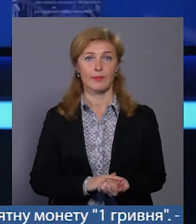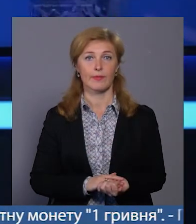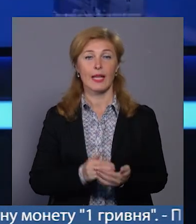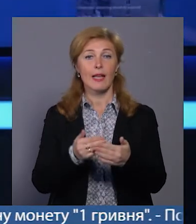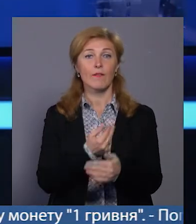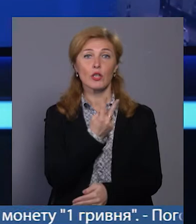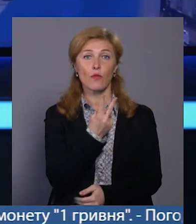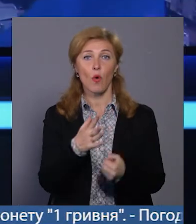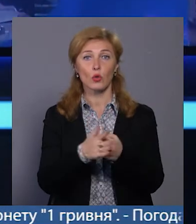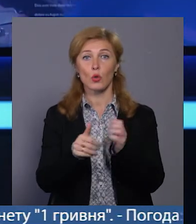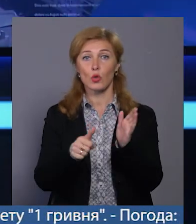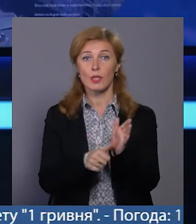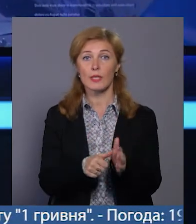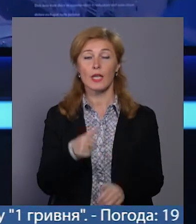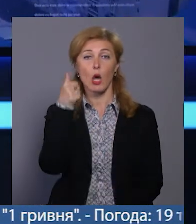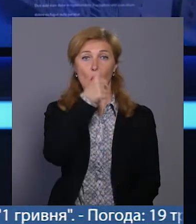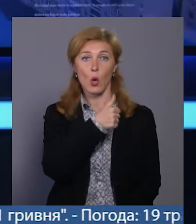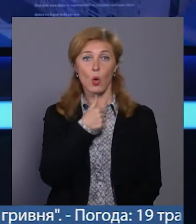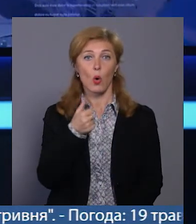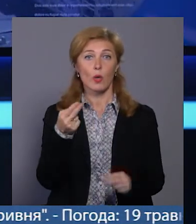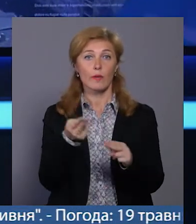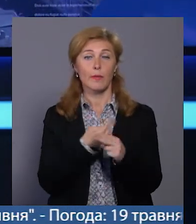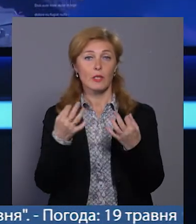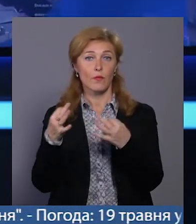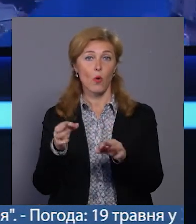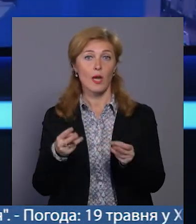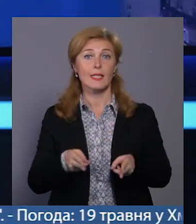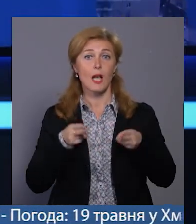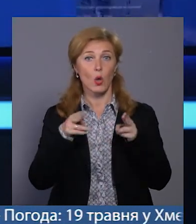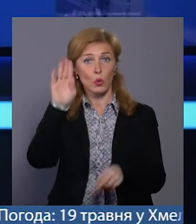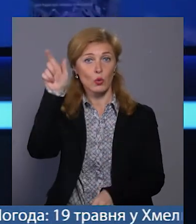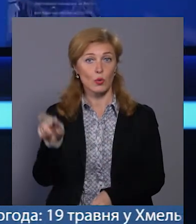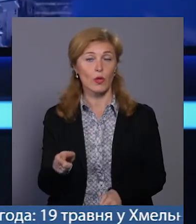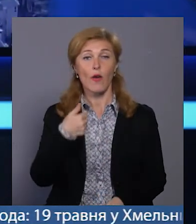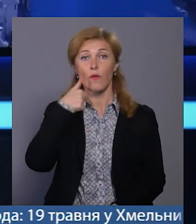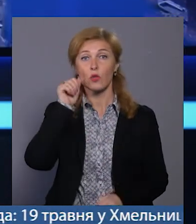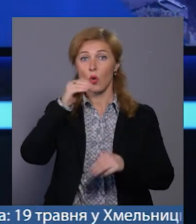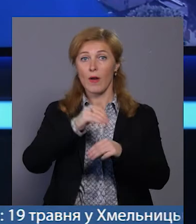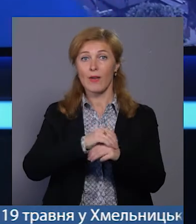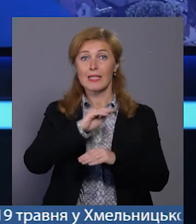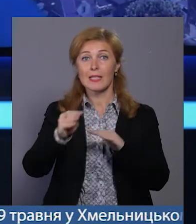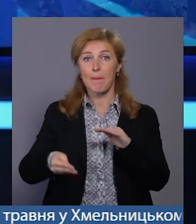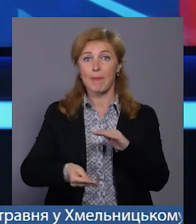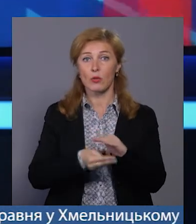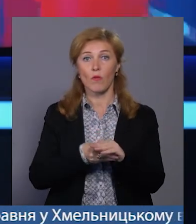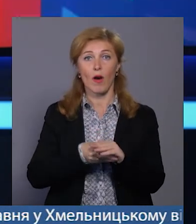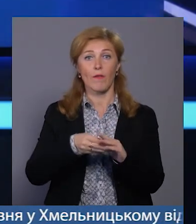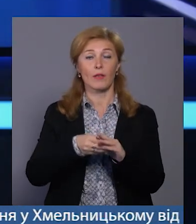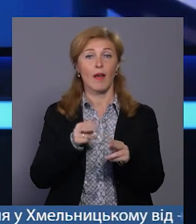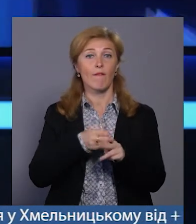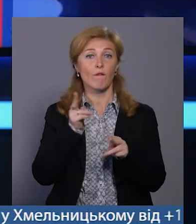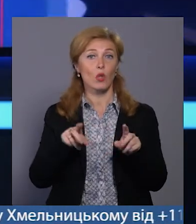Від 2 до 6 років позбавлення волі загрожує чоловікові, який вчора ввечері замінував залізничний вокзал